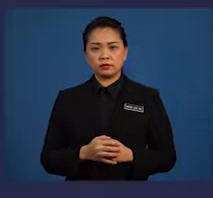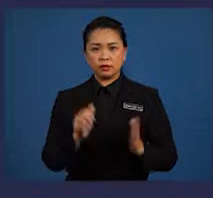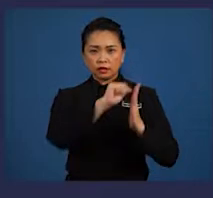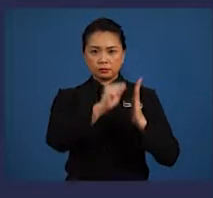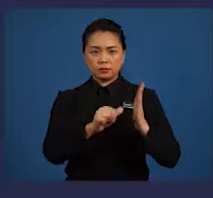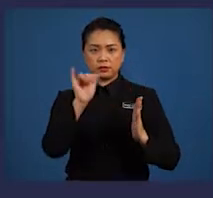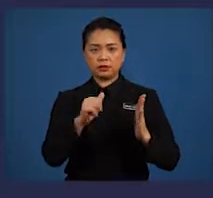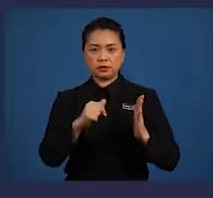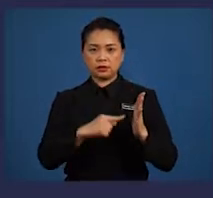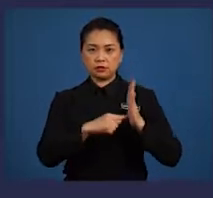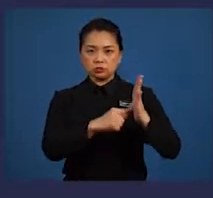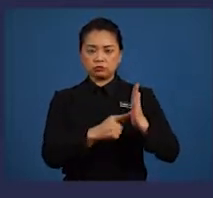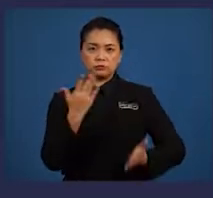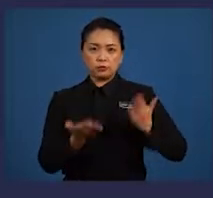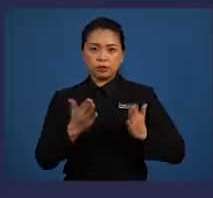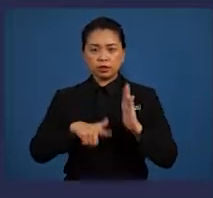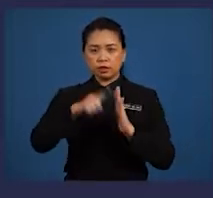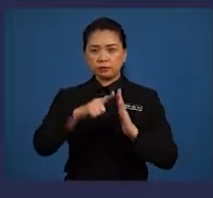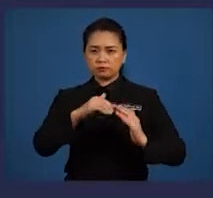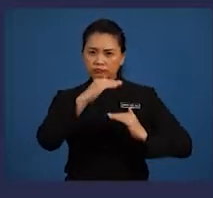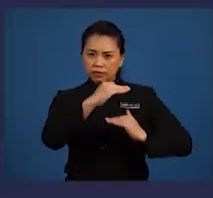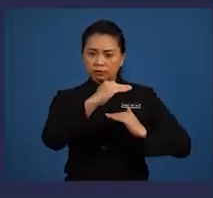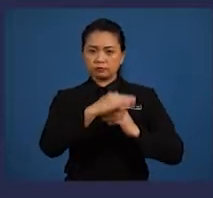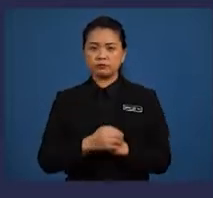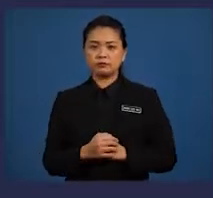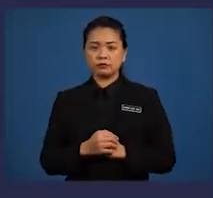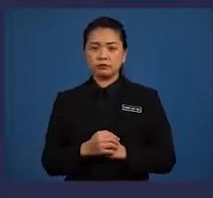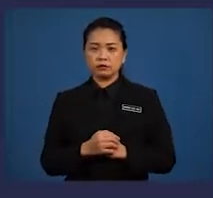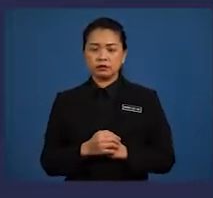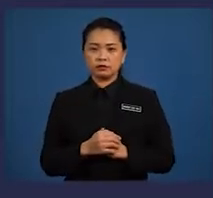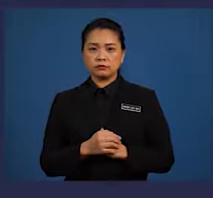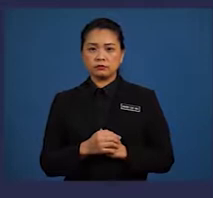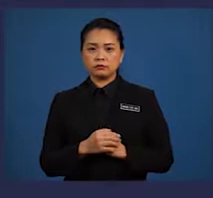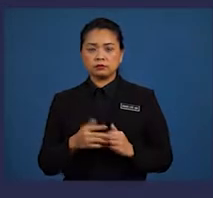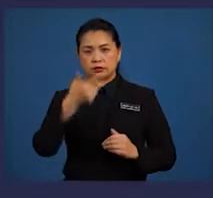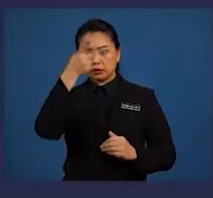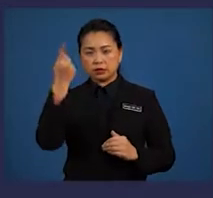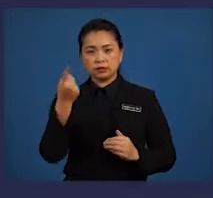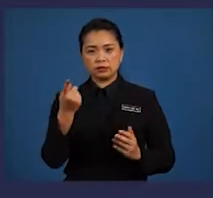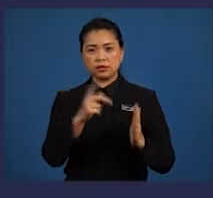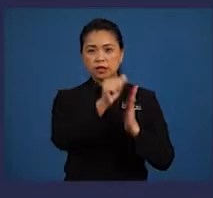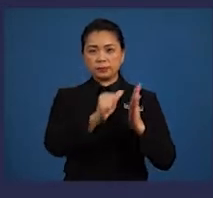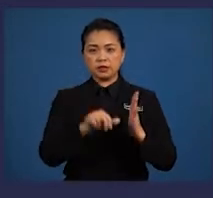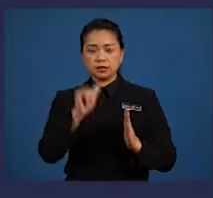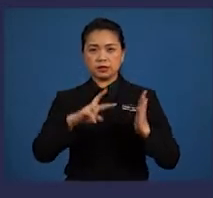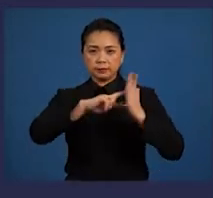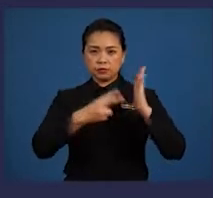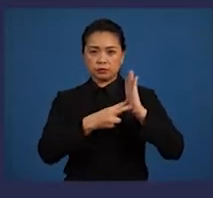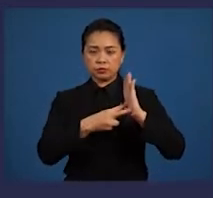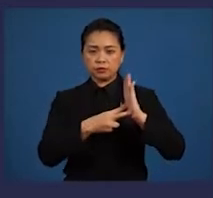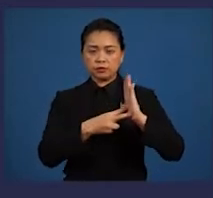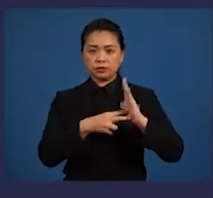animasi yang dikemukakan mungkin lebih terhadap jumlahnya hal ini Demikian kerana animasi yang